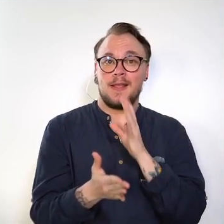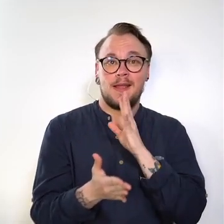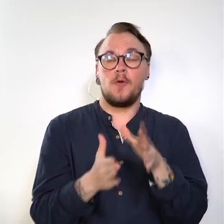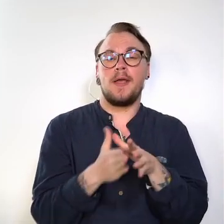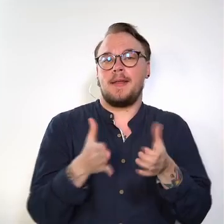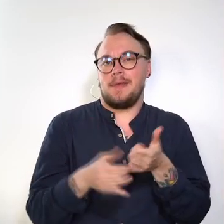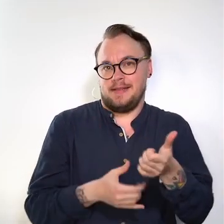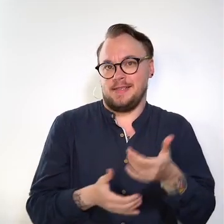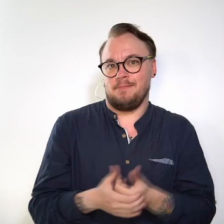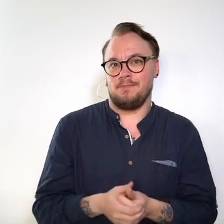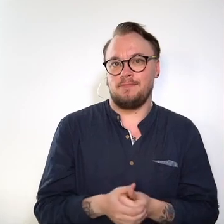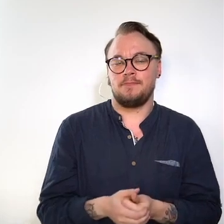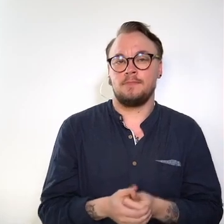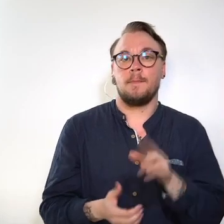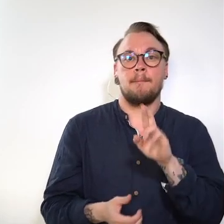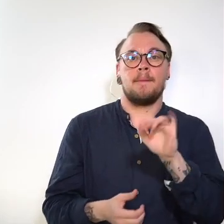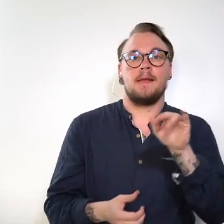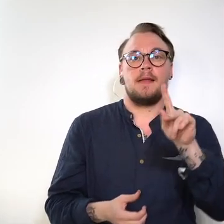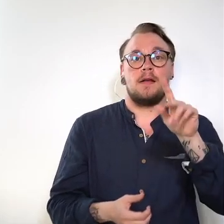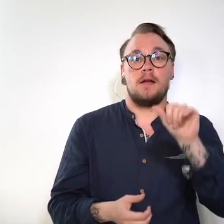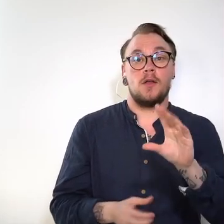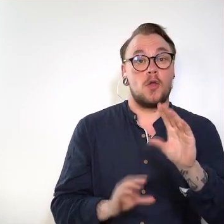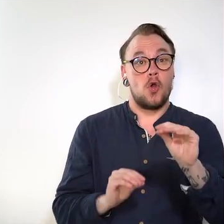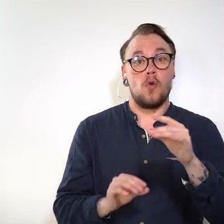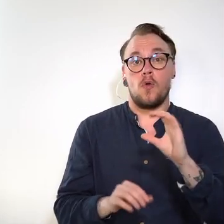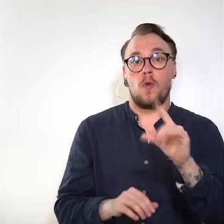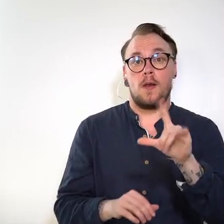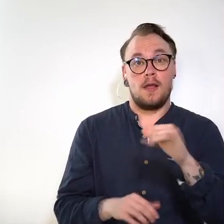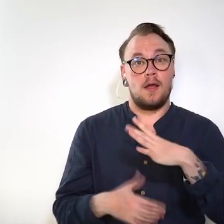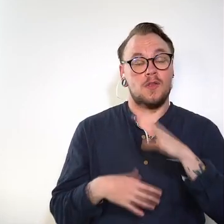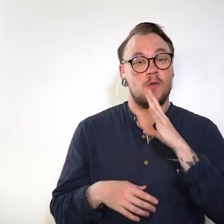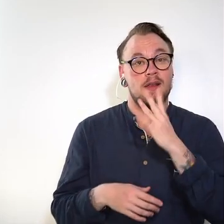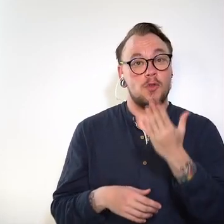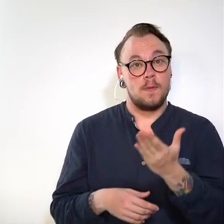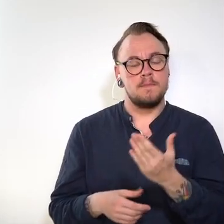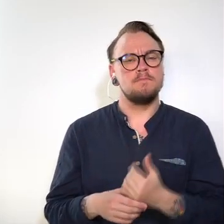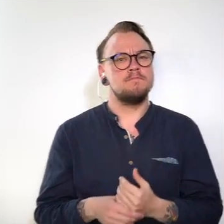Joo, Olli, jatka ihmeessä ja kerro omasta. Vai asiallisesti kirja.